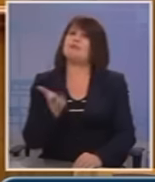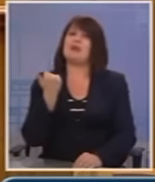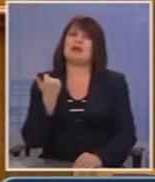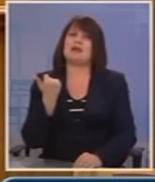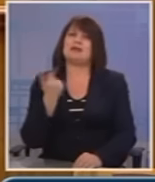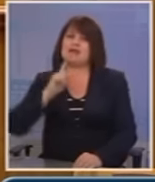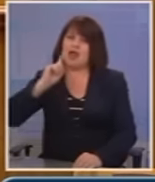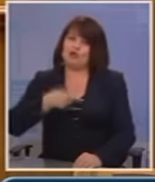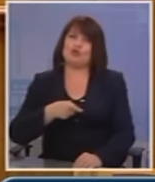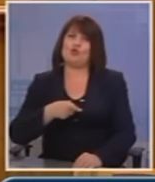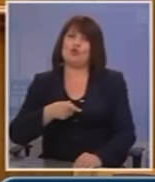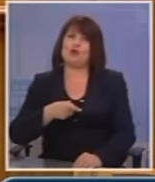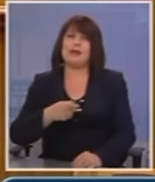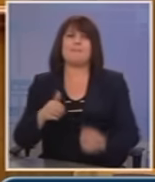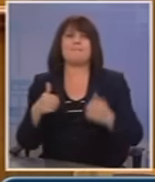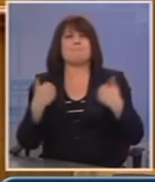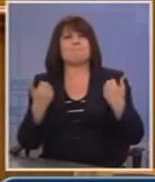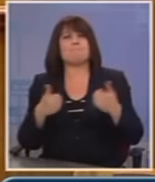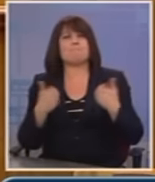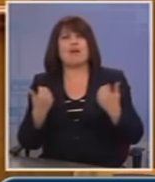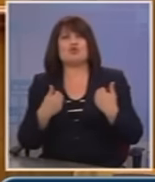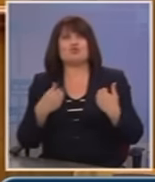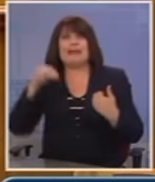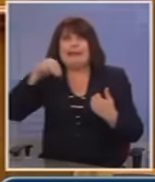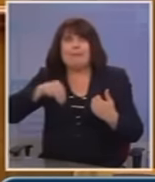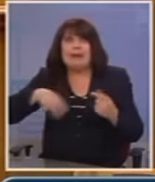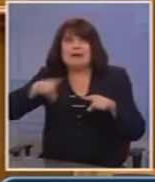έχετε εντολή να παίζετε τη μοίρα της χώρας.